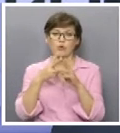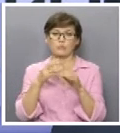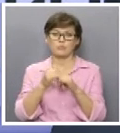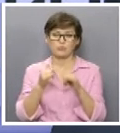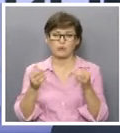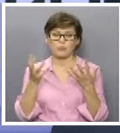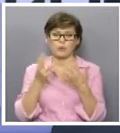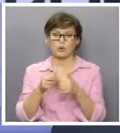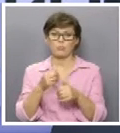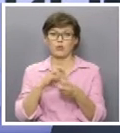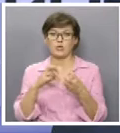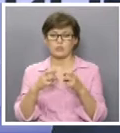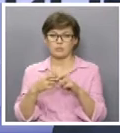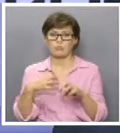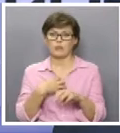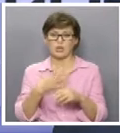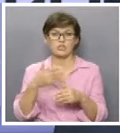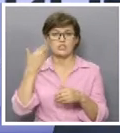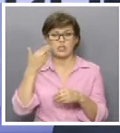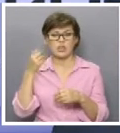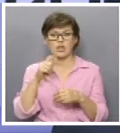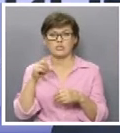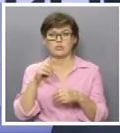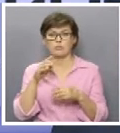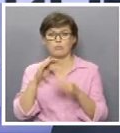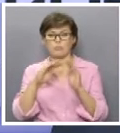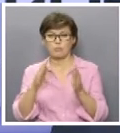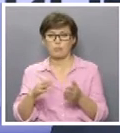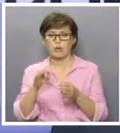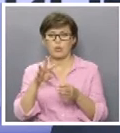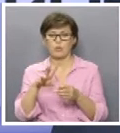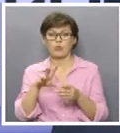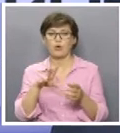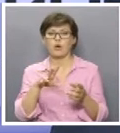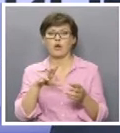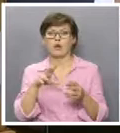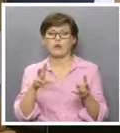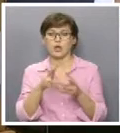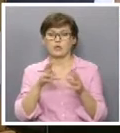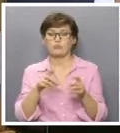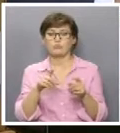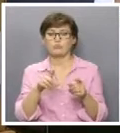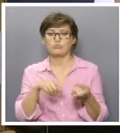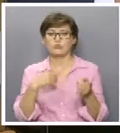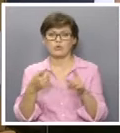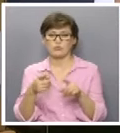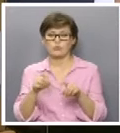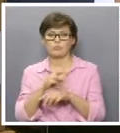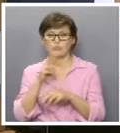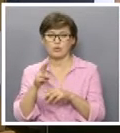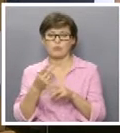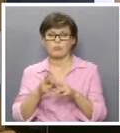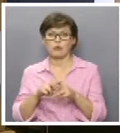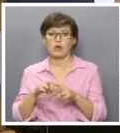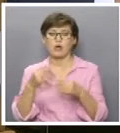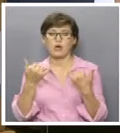бұл жеңіл көліктерді газ баллон қондырғысына көшіру, газ отынына көшіру. Жалпы қазіргі